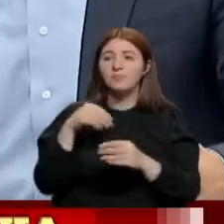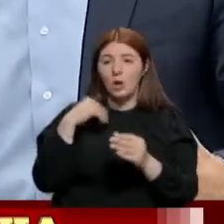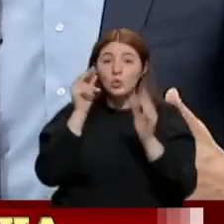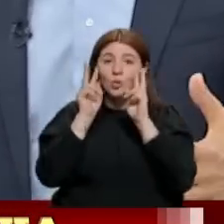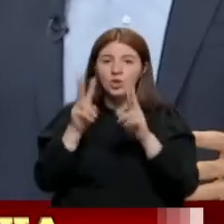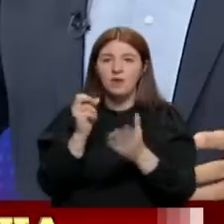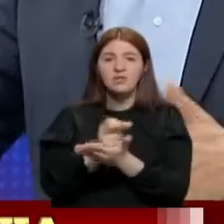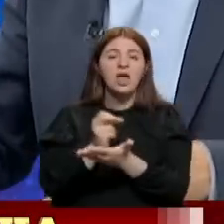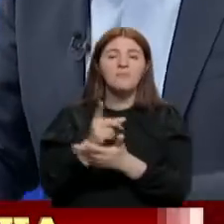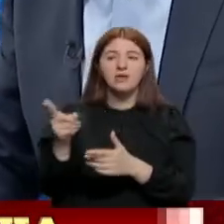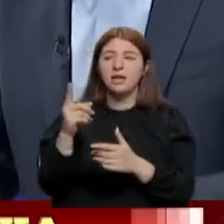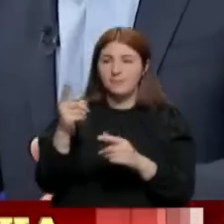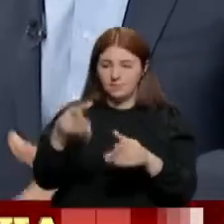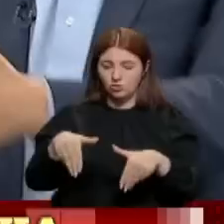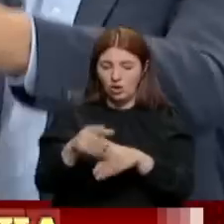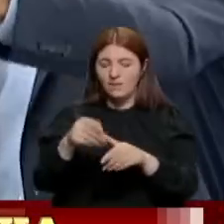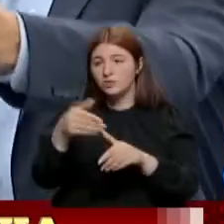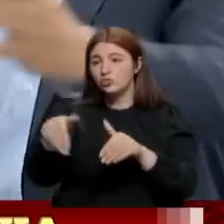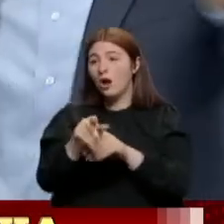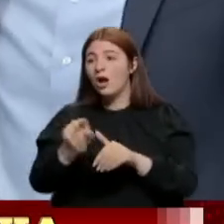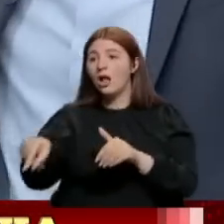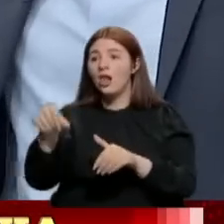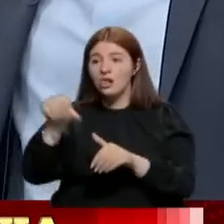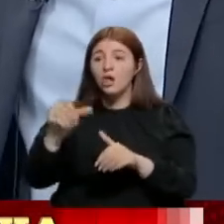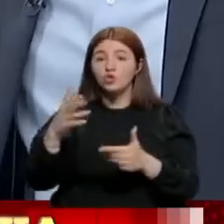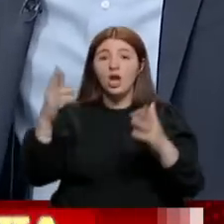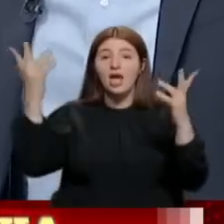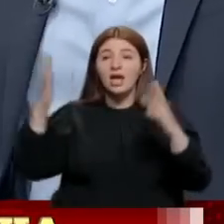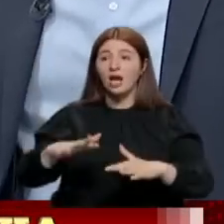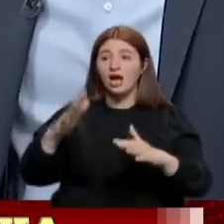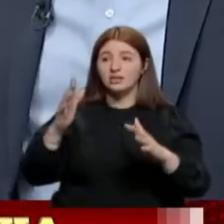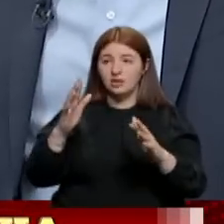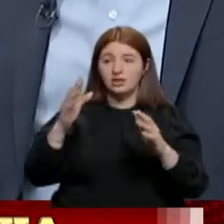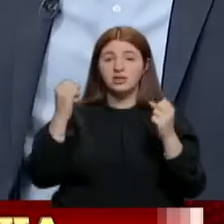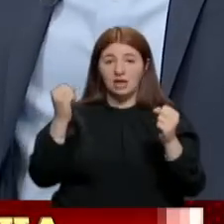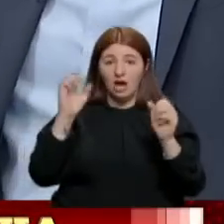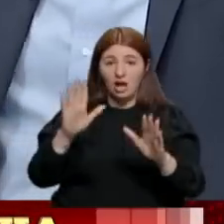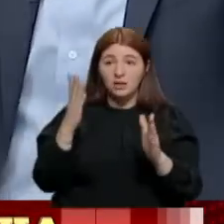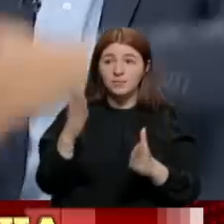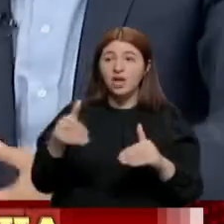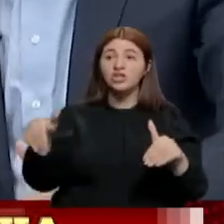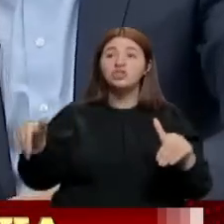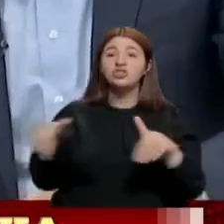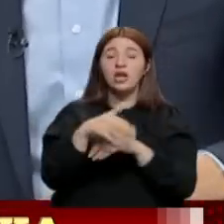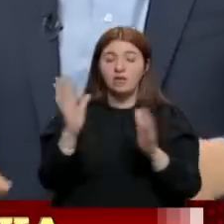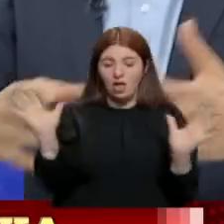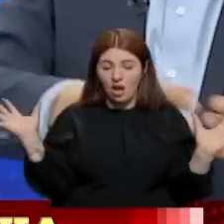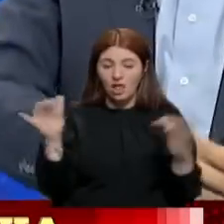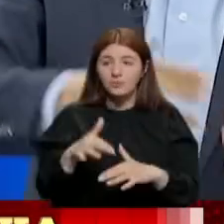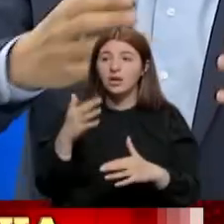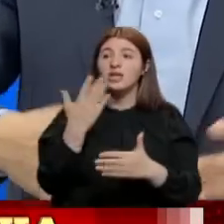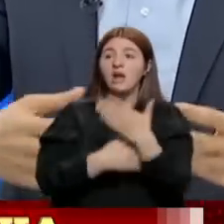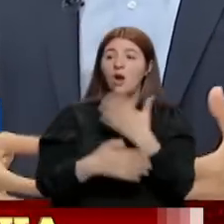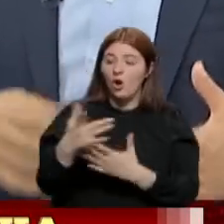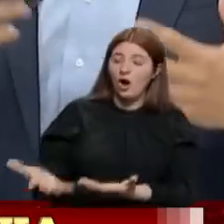gördüm bunu Adıyaman'da. Yani bir sokaktan bir sokağa geçemiyorsunuz çünkü enkazlar sağ kaldıysanız bile caddelere dökülüyor.